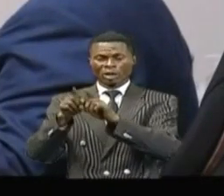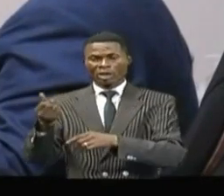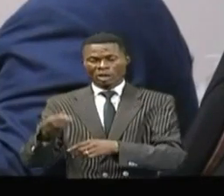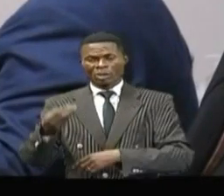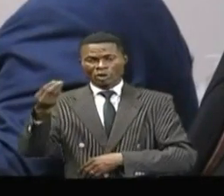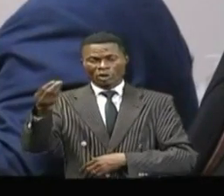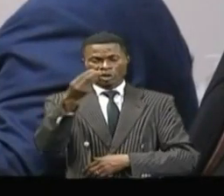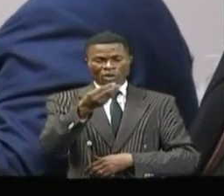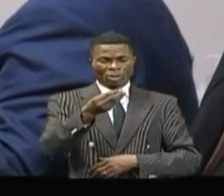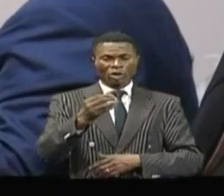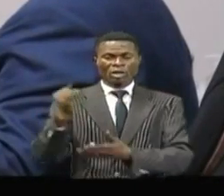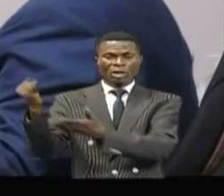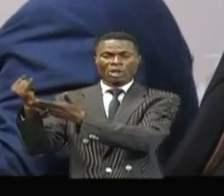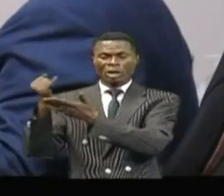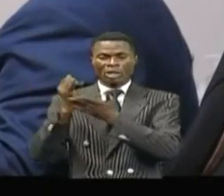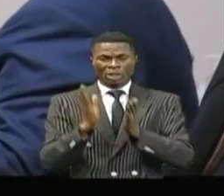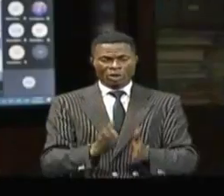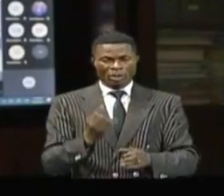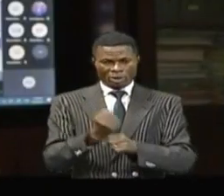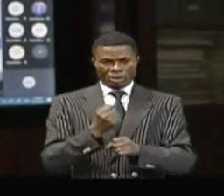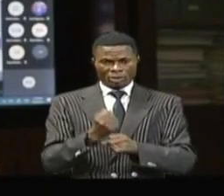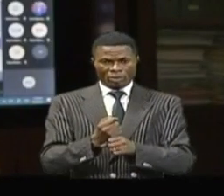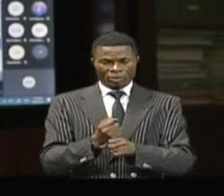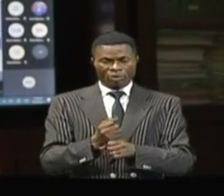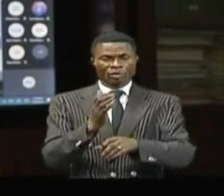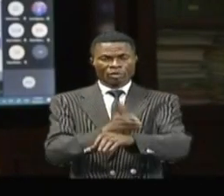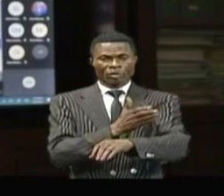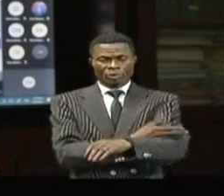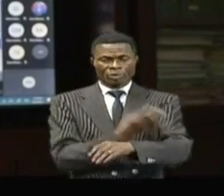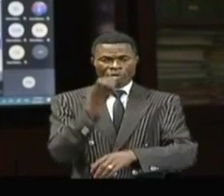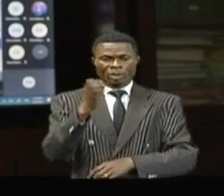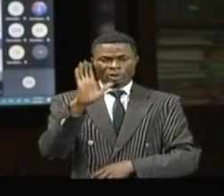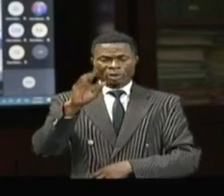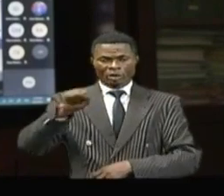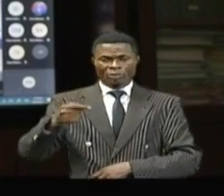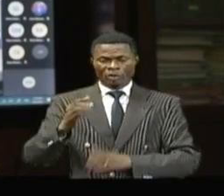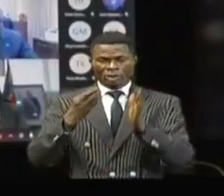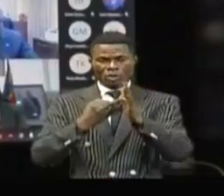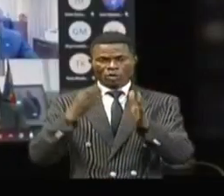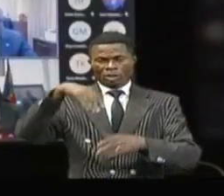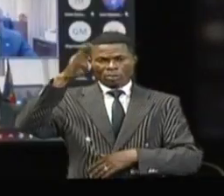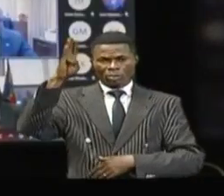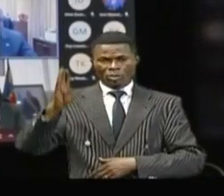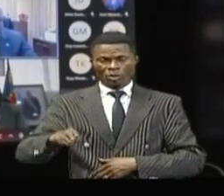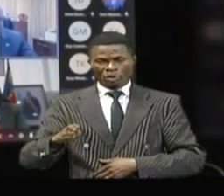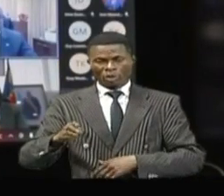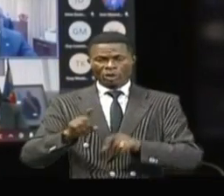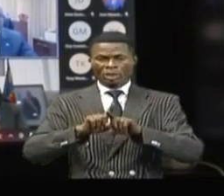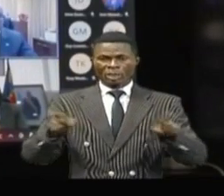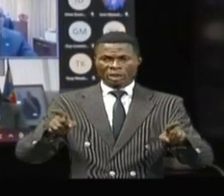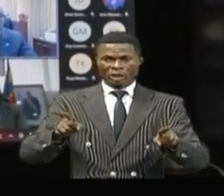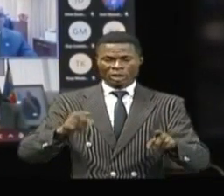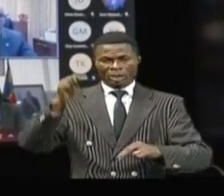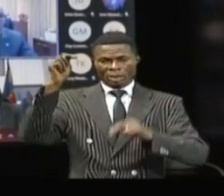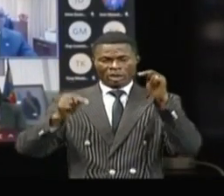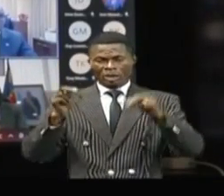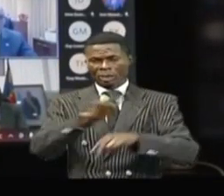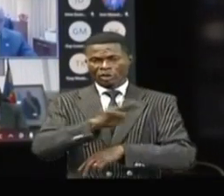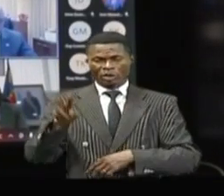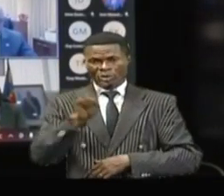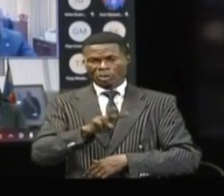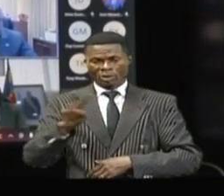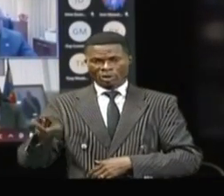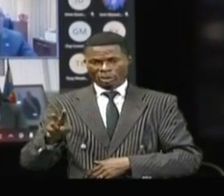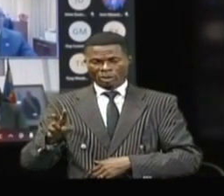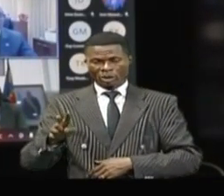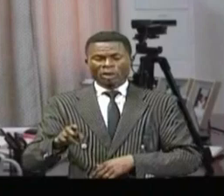allouées aux investissements ont connu un accroissement de 45,8% par rapport à leur niveau 2022,